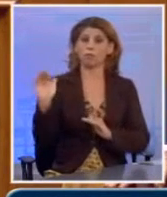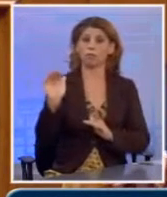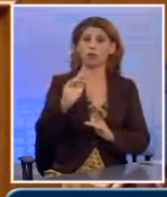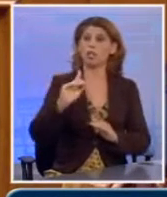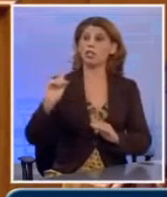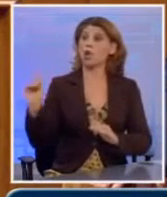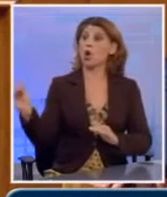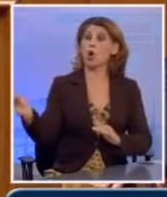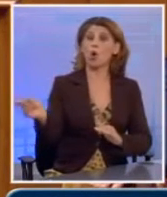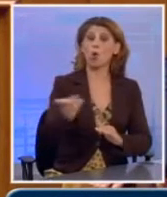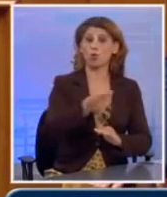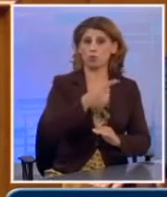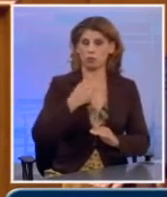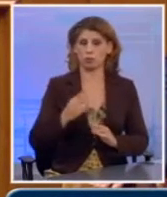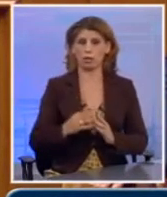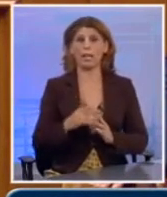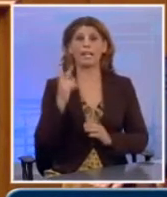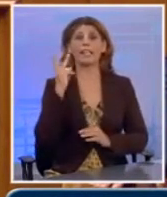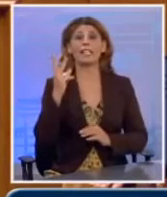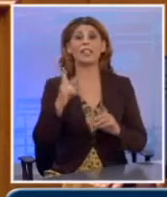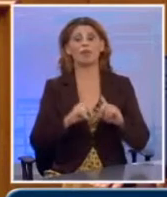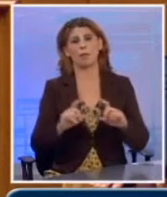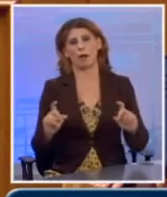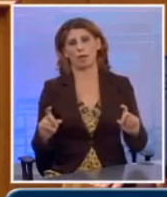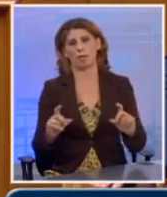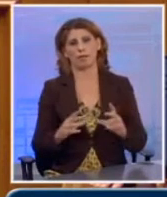σας για δύο πράγματα.